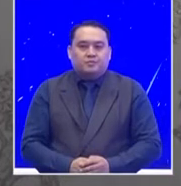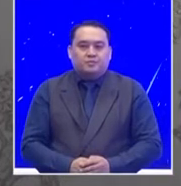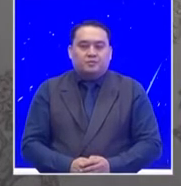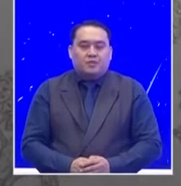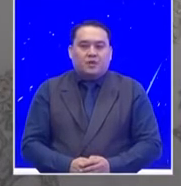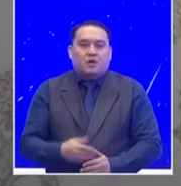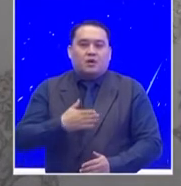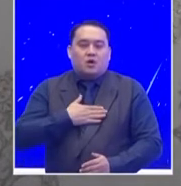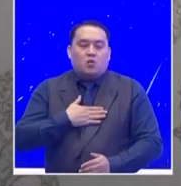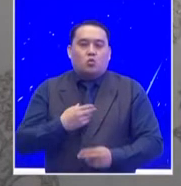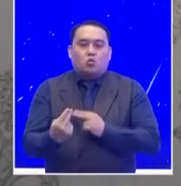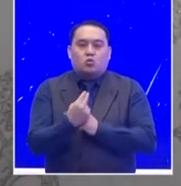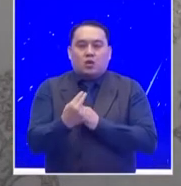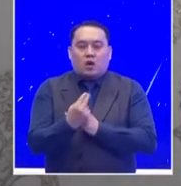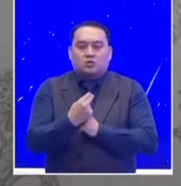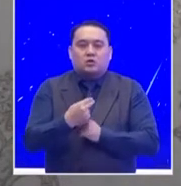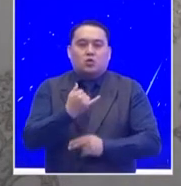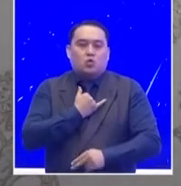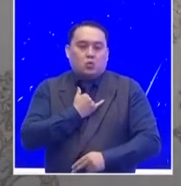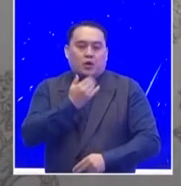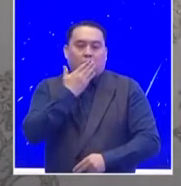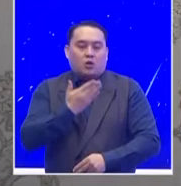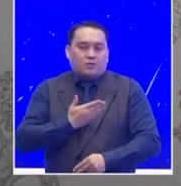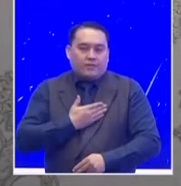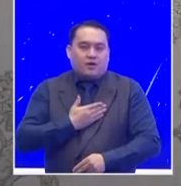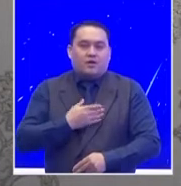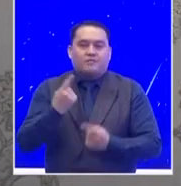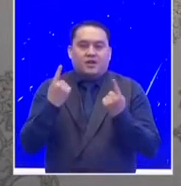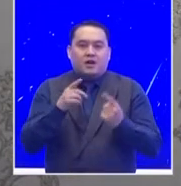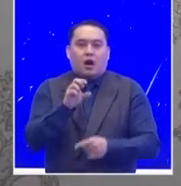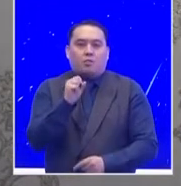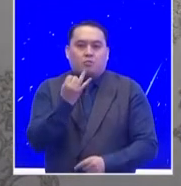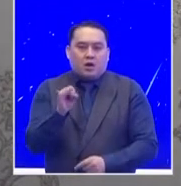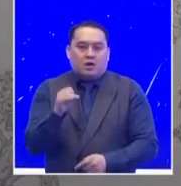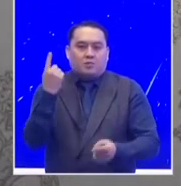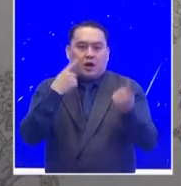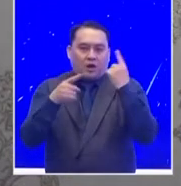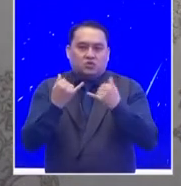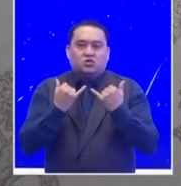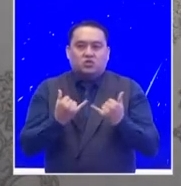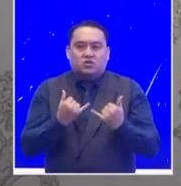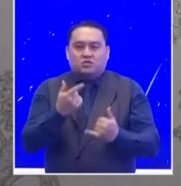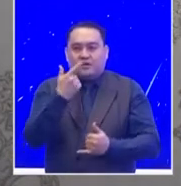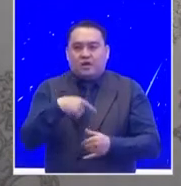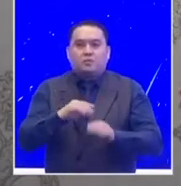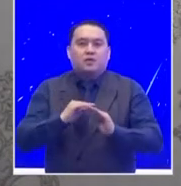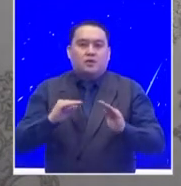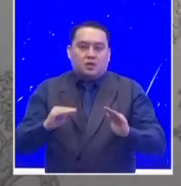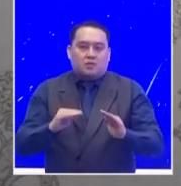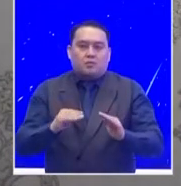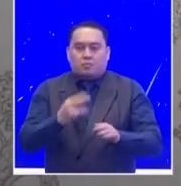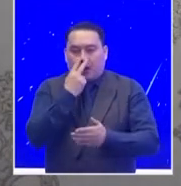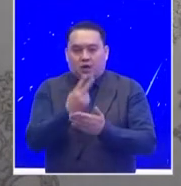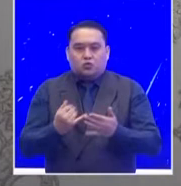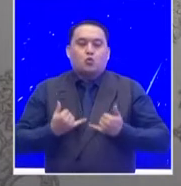С детства отец у нас воспитал любовь к литературе. Мы выросли на произведениях великого Абая. Его произведения я сейчас читаю своим детям. Тем самым мы